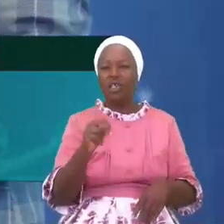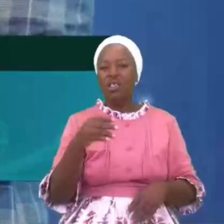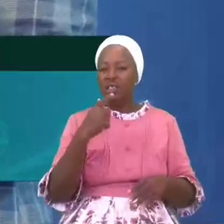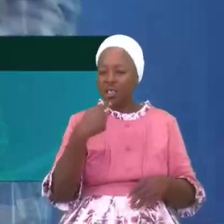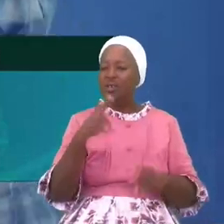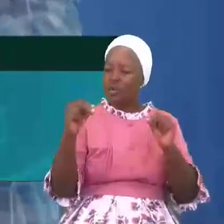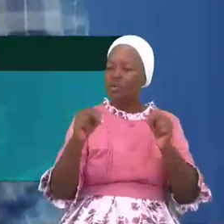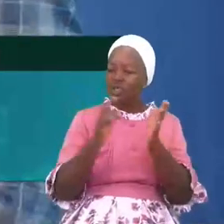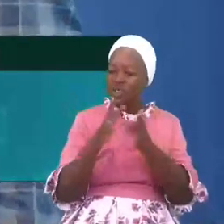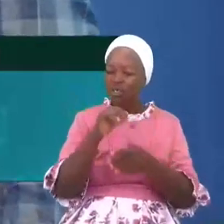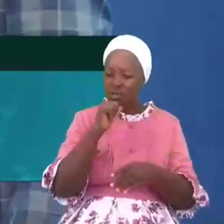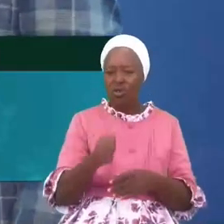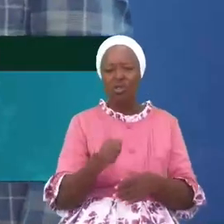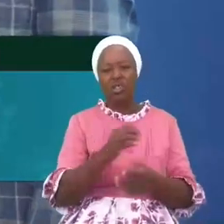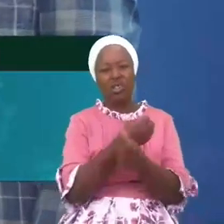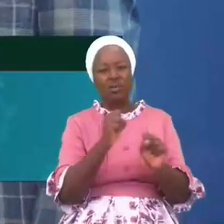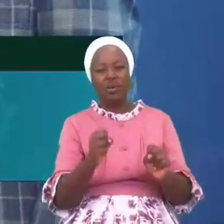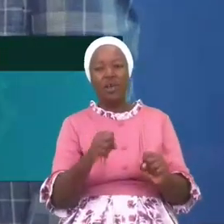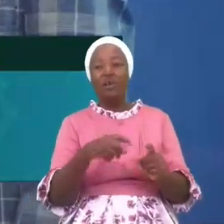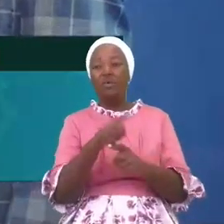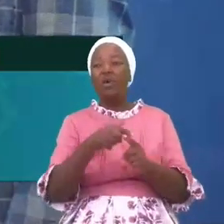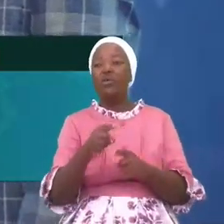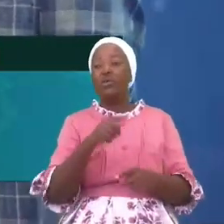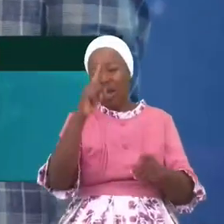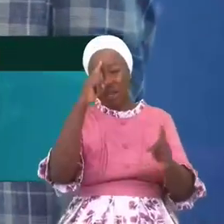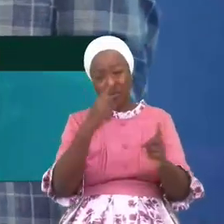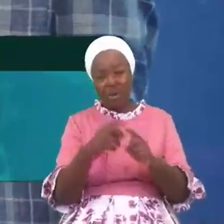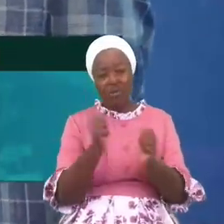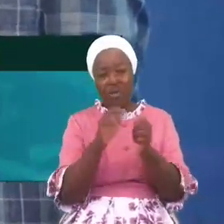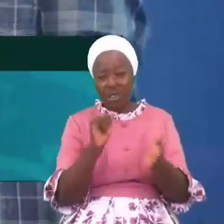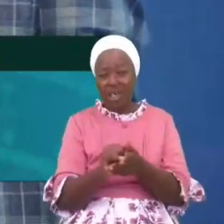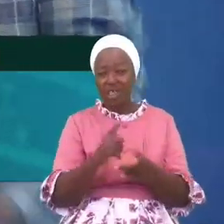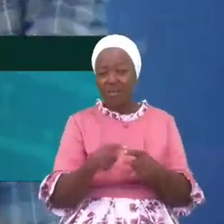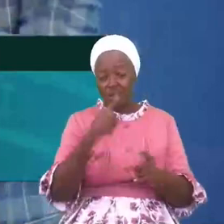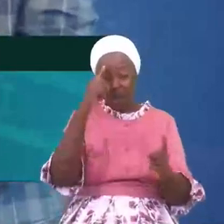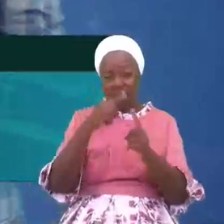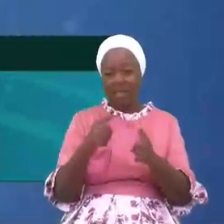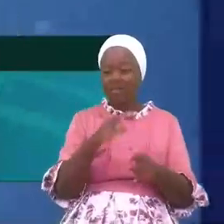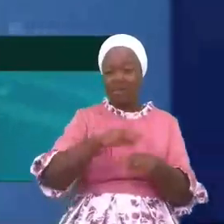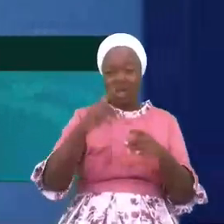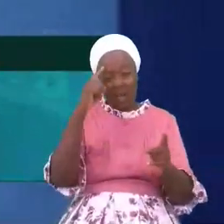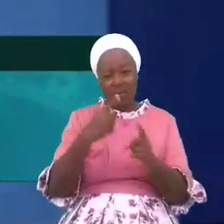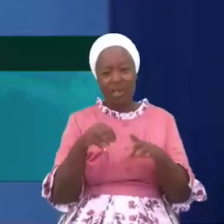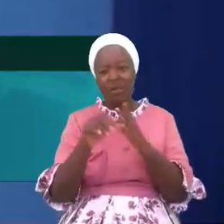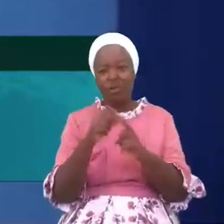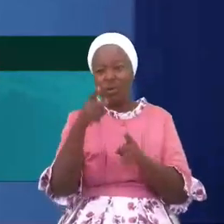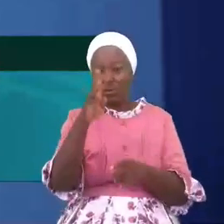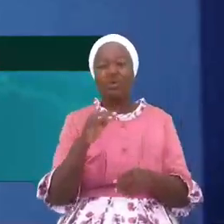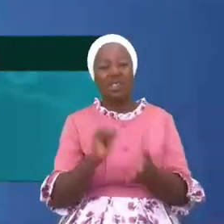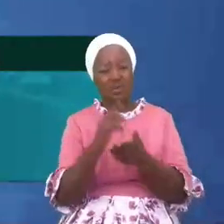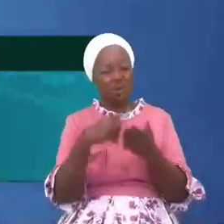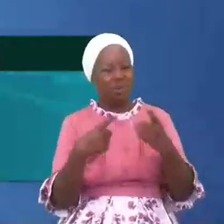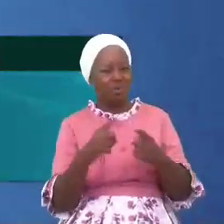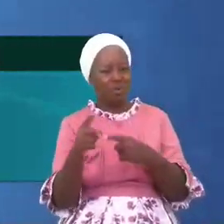pas d'accord. Quand vous écoutez la parole de Dieu et vous n'êtes pas d'accord, c'est pour en dire, qui a cru à notre